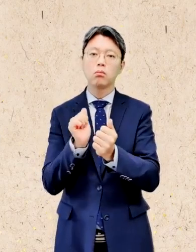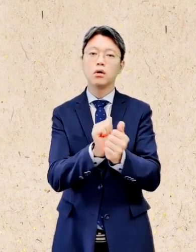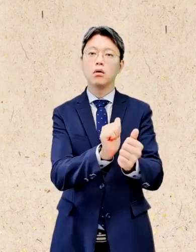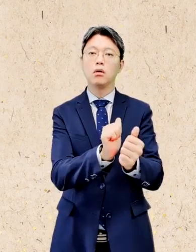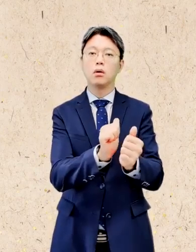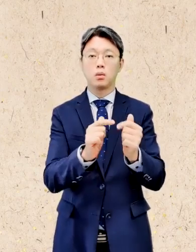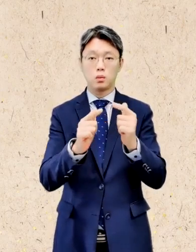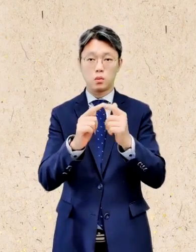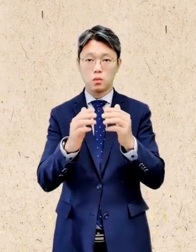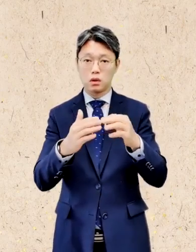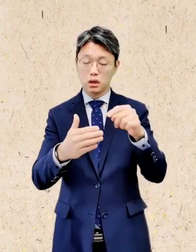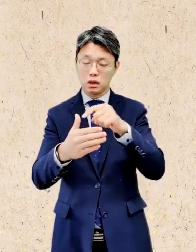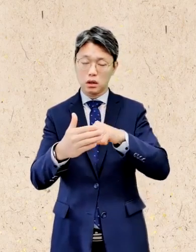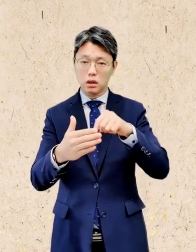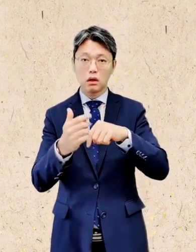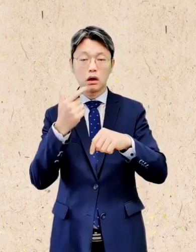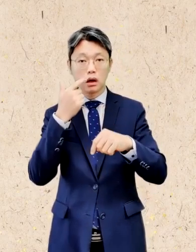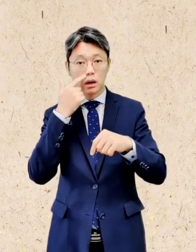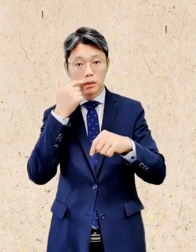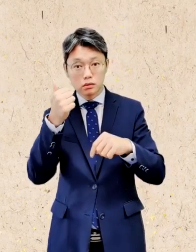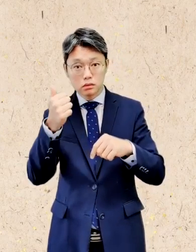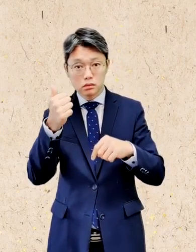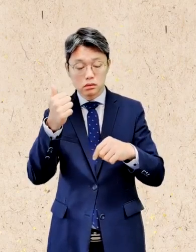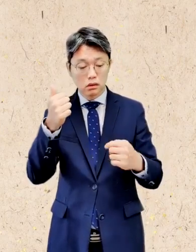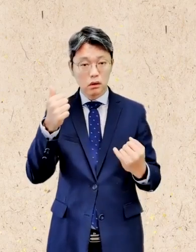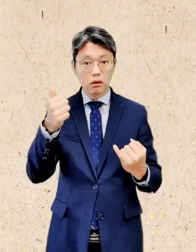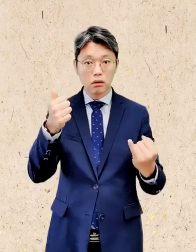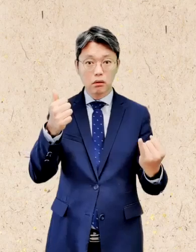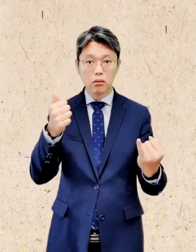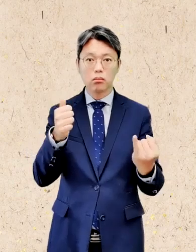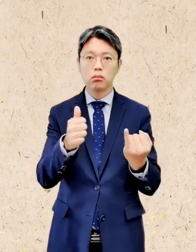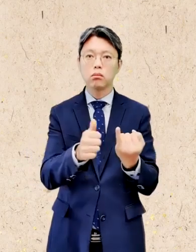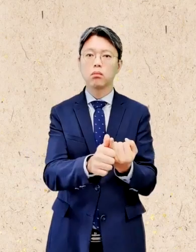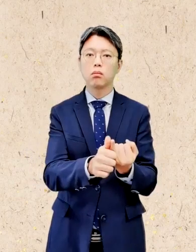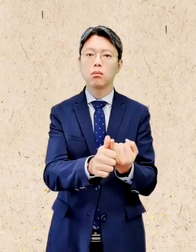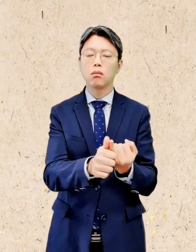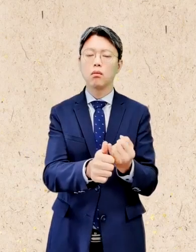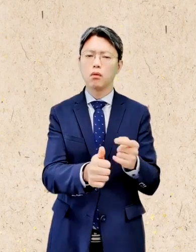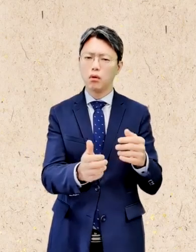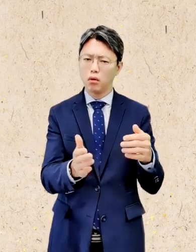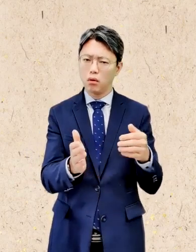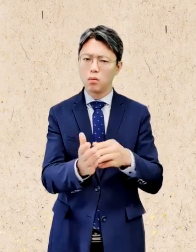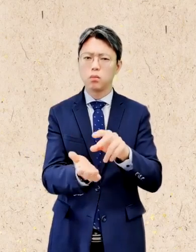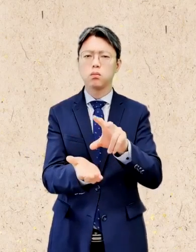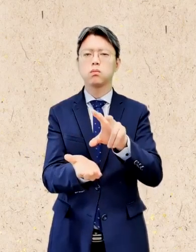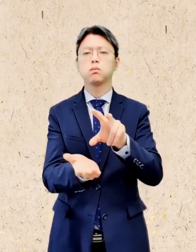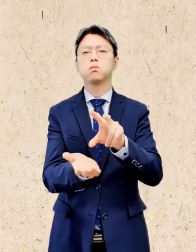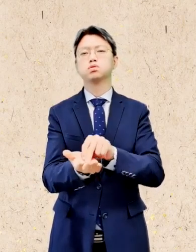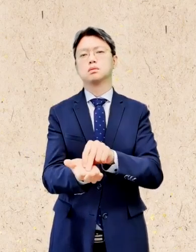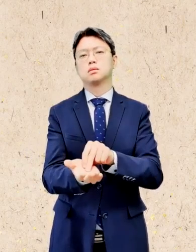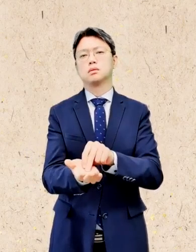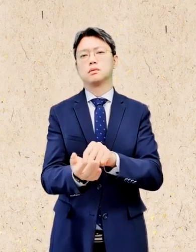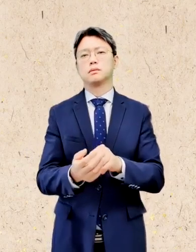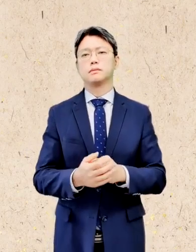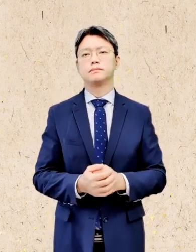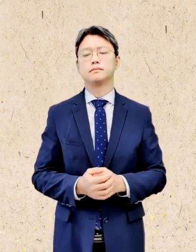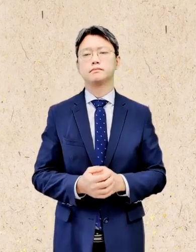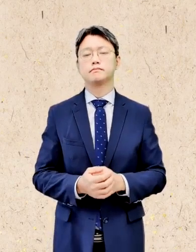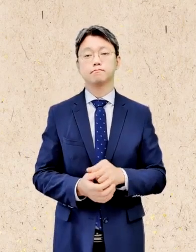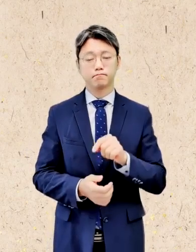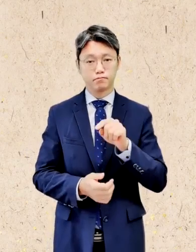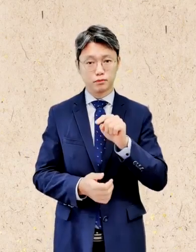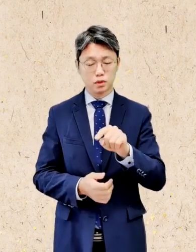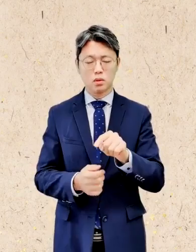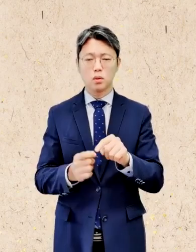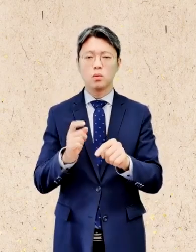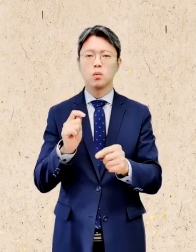것인데 교회 안에 아버지의 아내를 취하는 근친 상간의 문제까지 있었습니다. 이것이